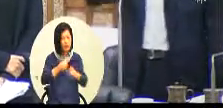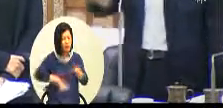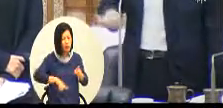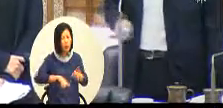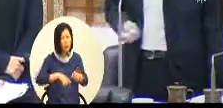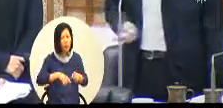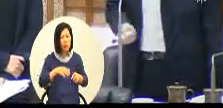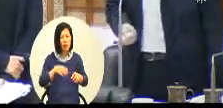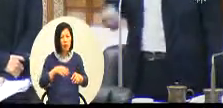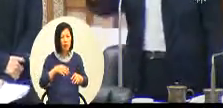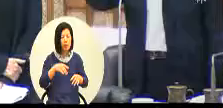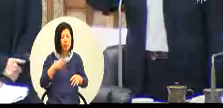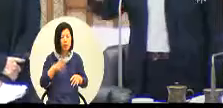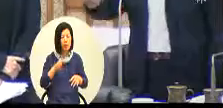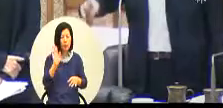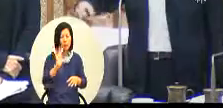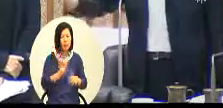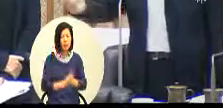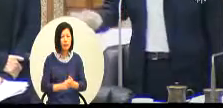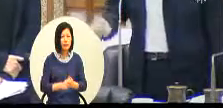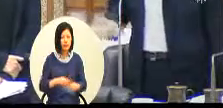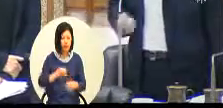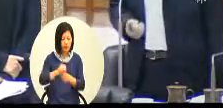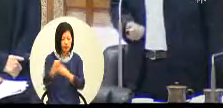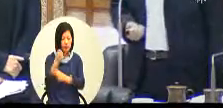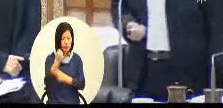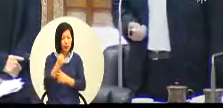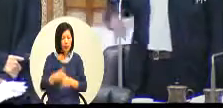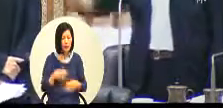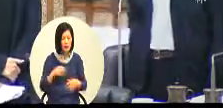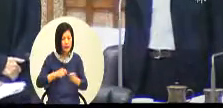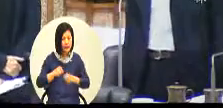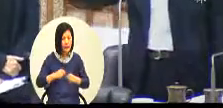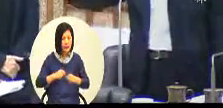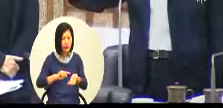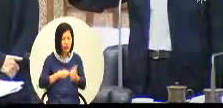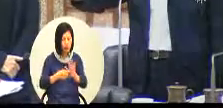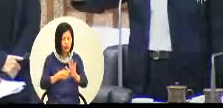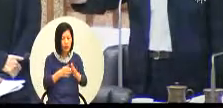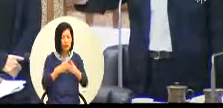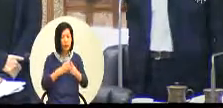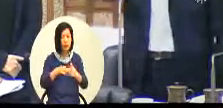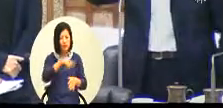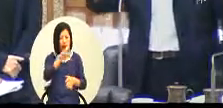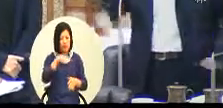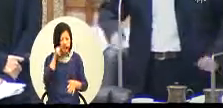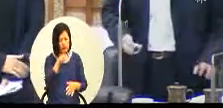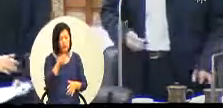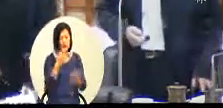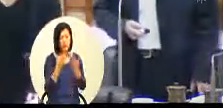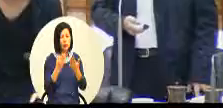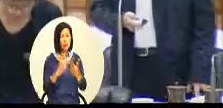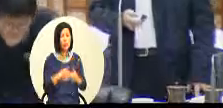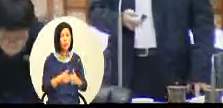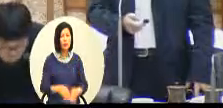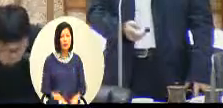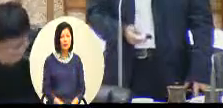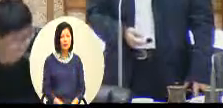要加紧脚步，好不好？那你到时候把这个计划做出来啊，我们大家可以看得到啊，请坐。